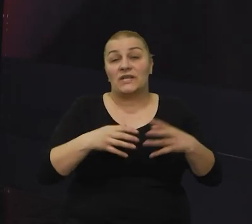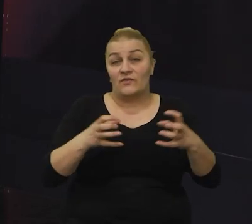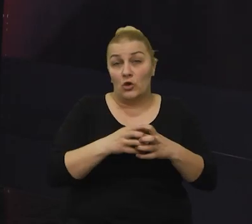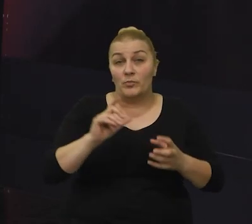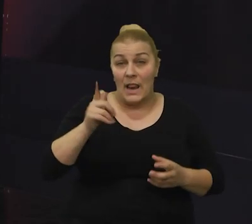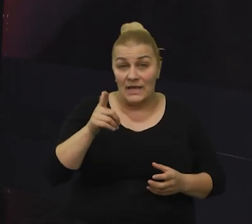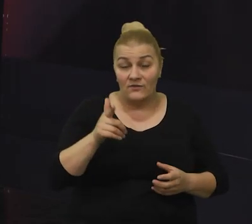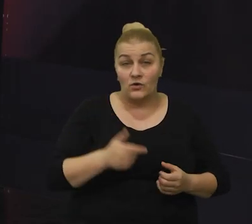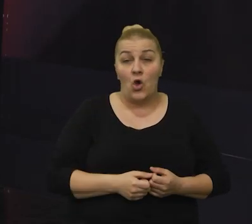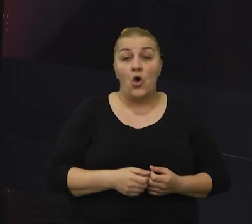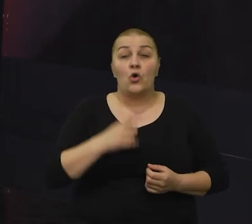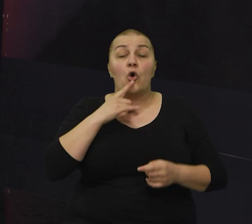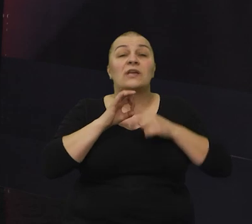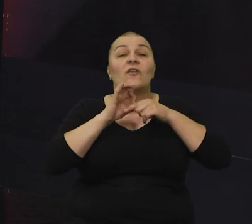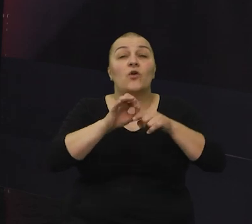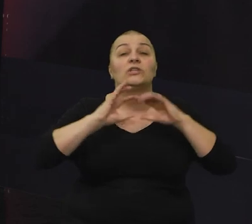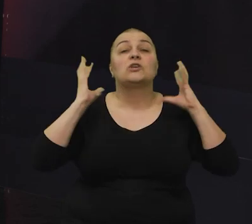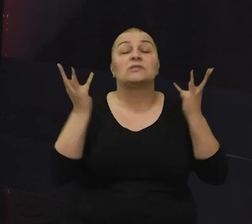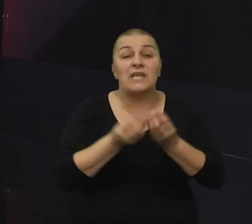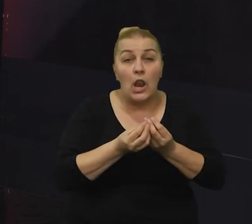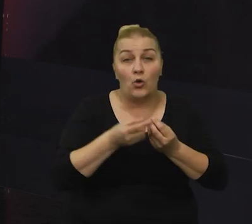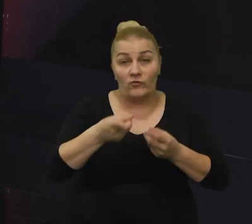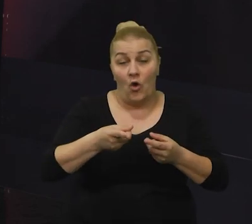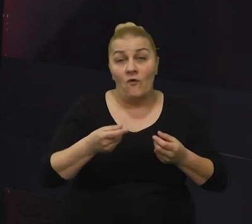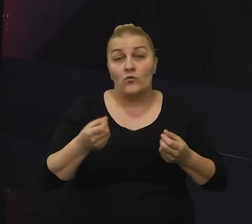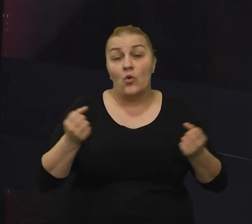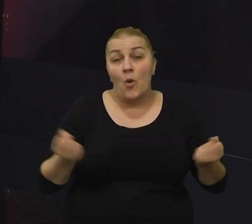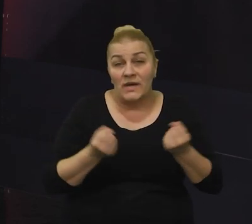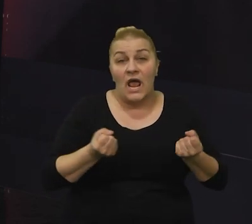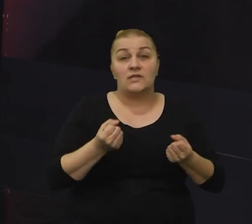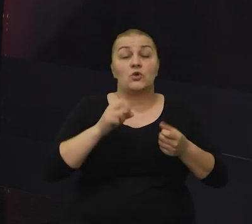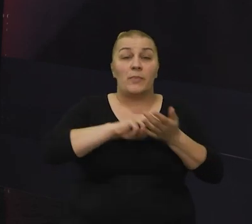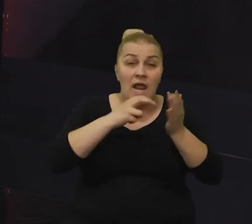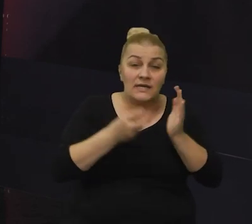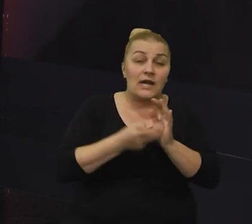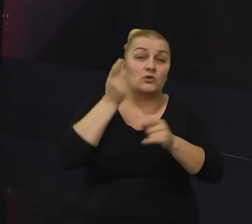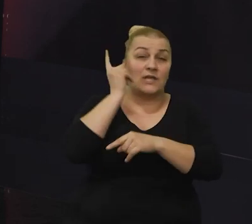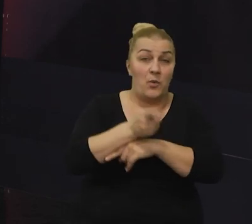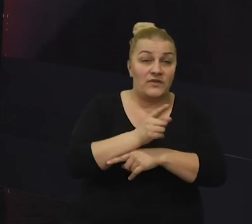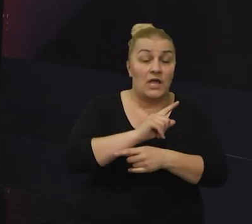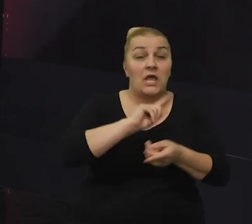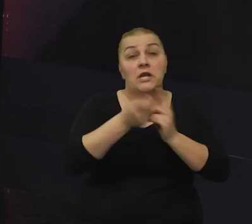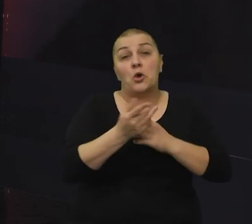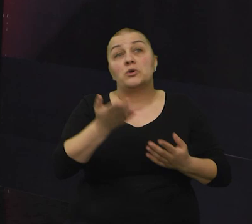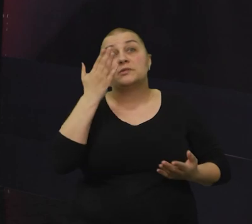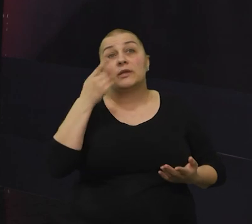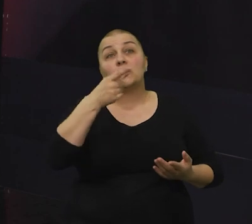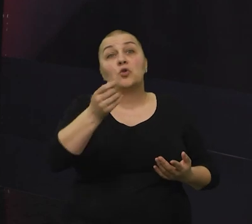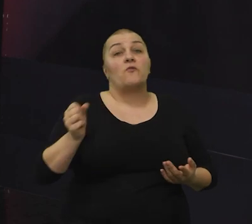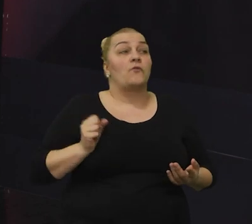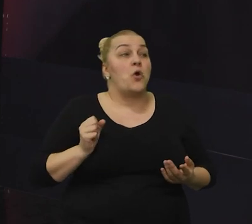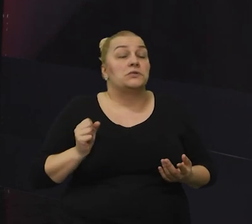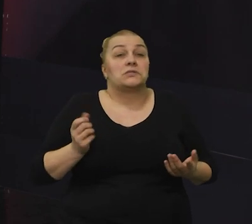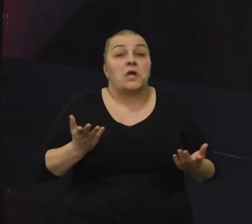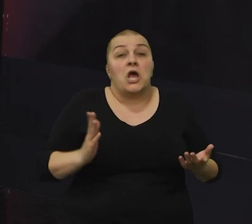operativne grupe Livna koja je vodila celokupnu operaciju, planirala, zapovedala, nego ispade da to vojska